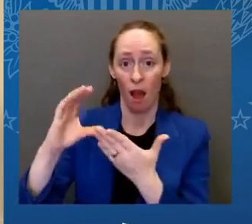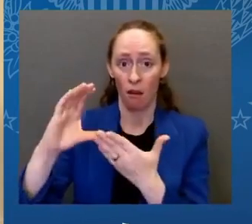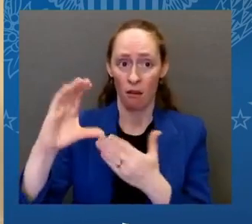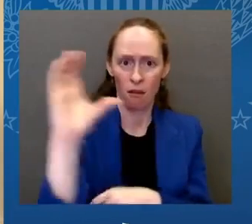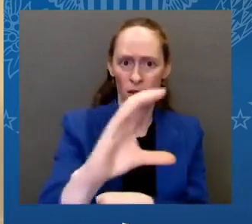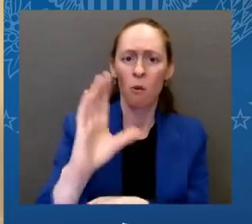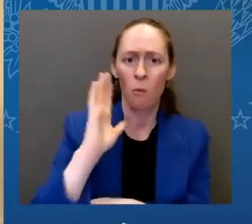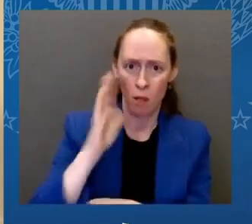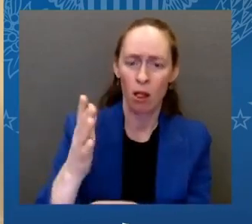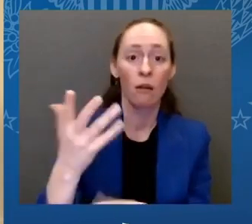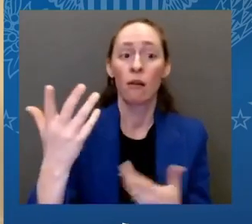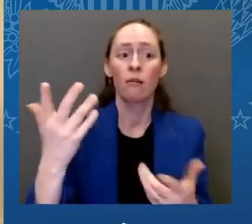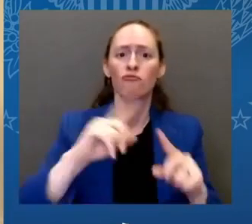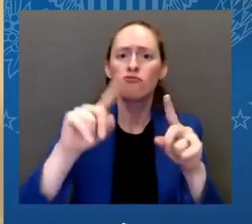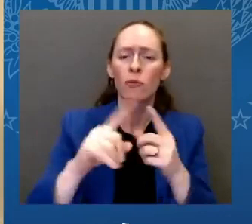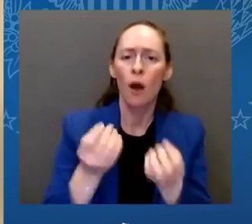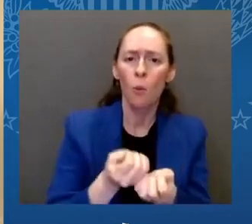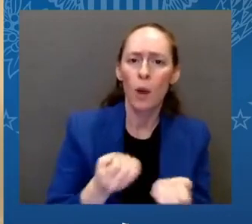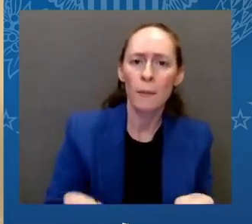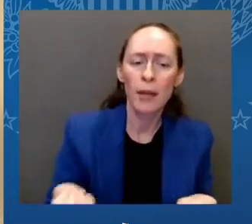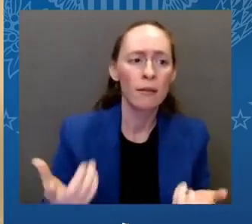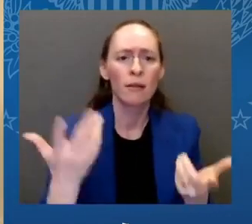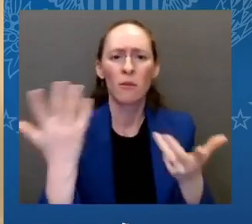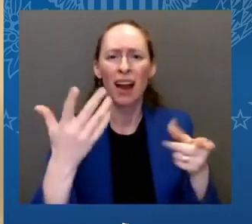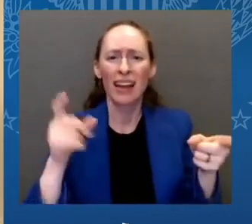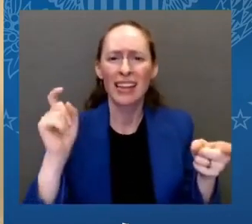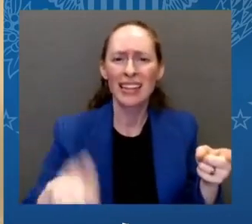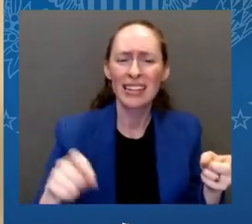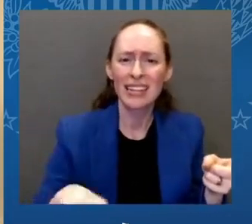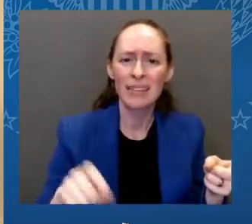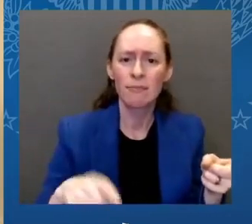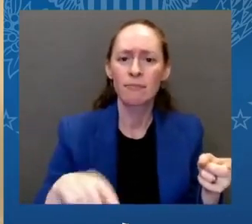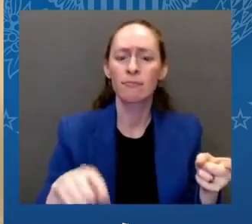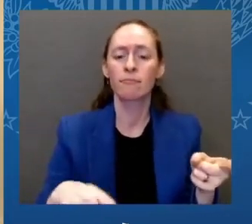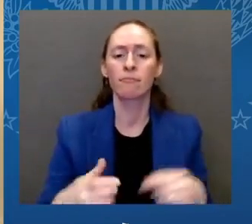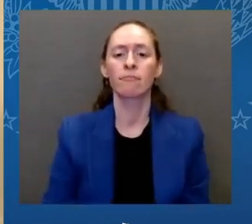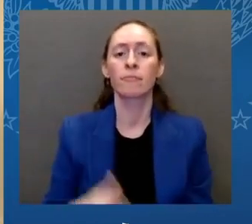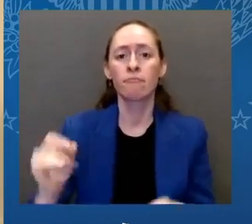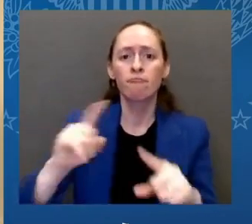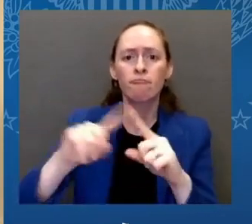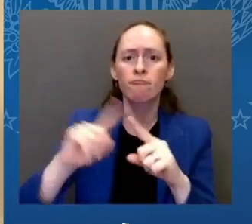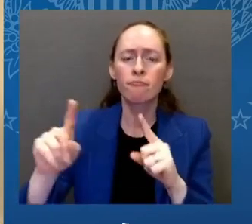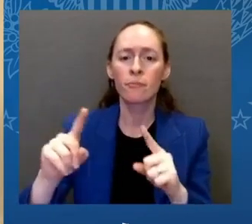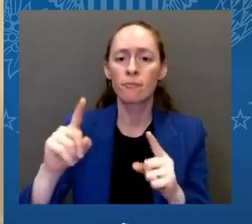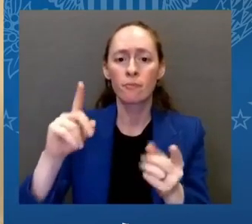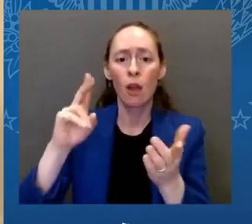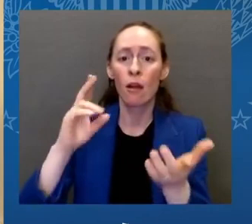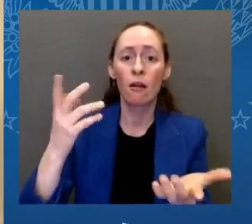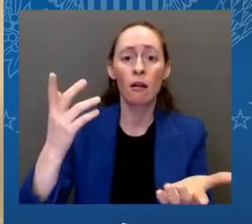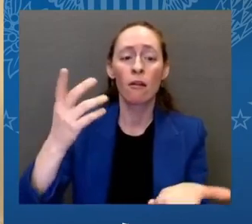1,850 мільйонів доларів озброєння і постачання з запасів США, і